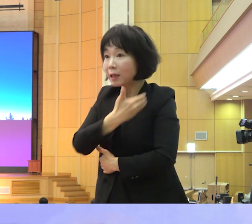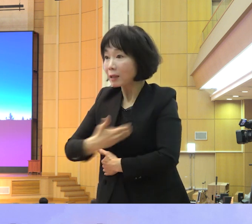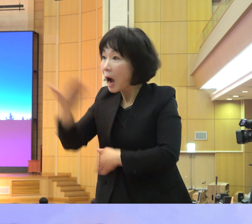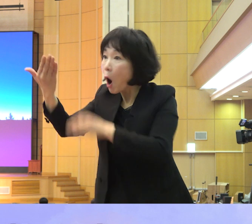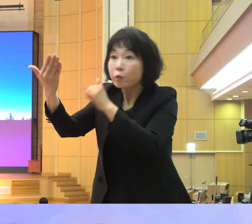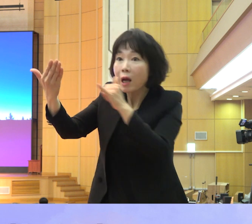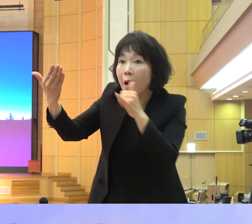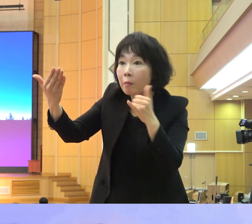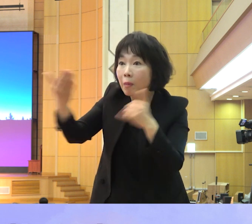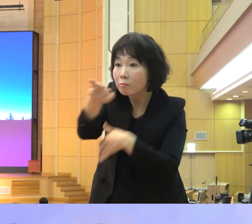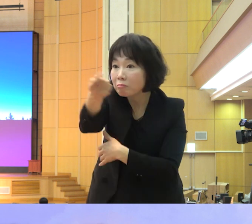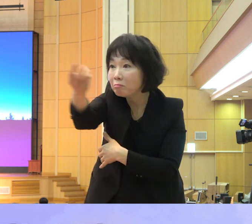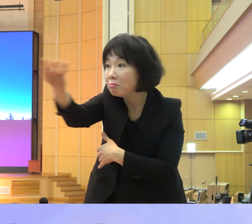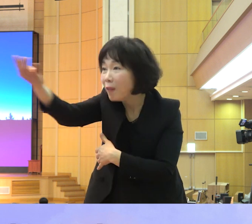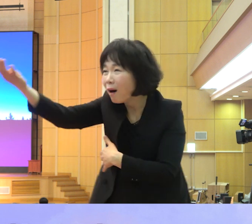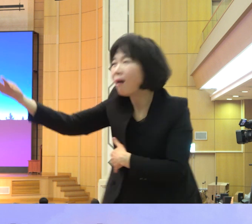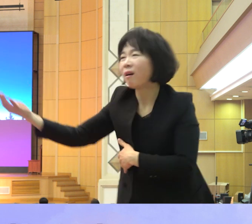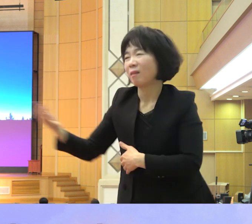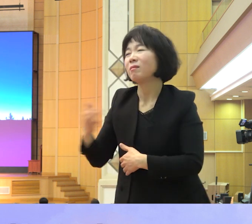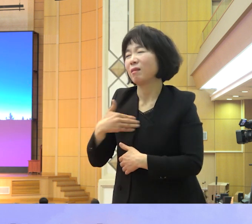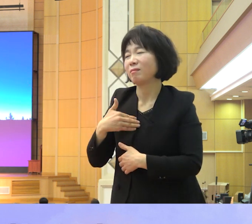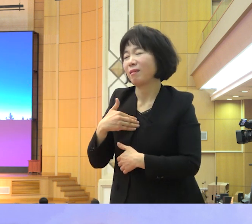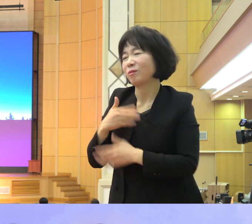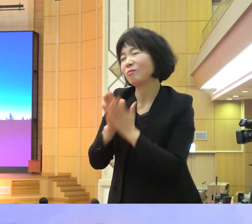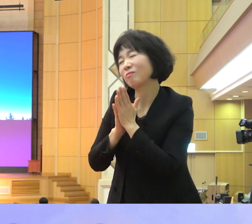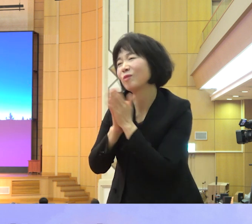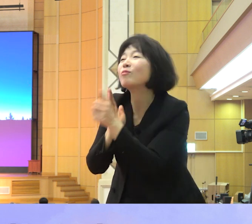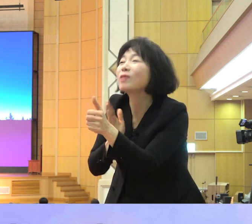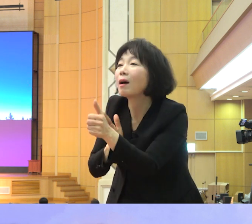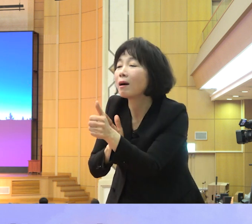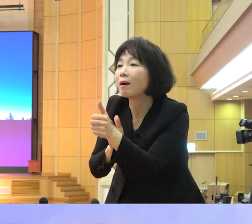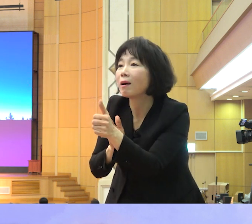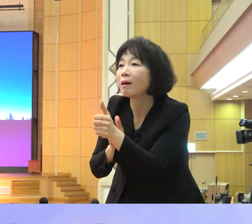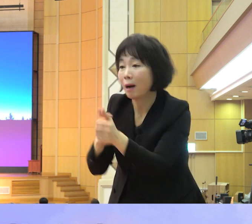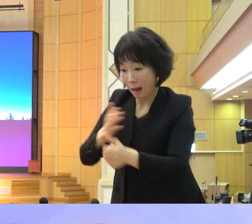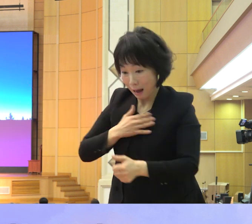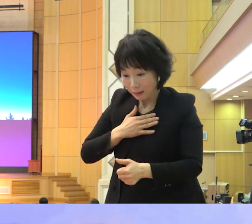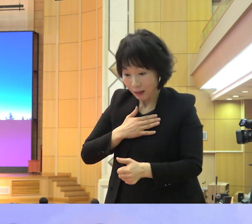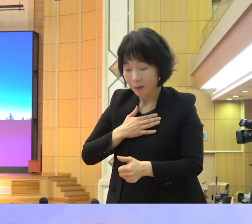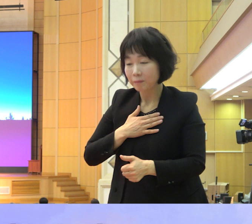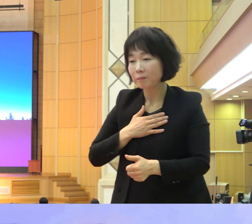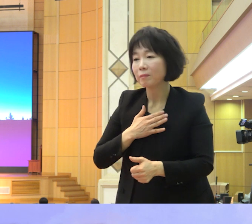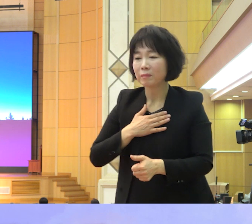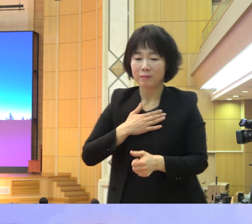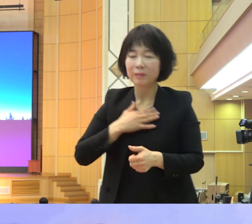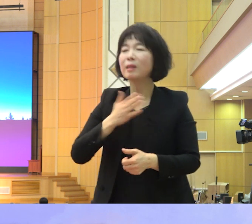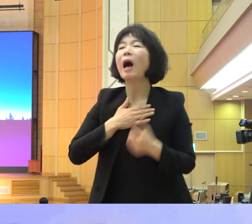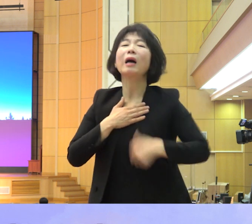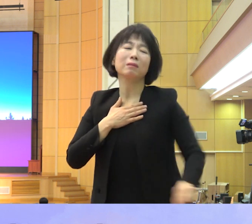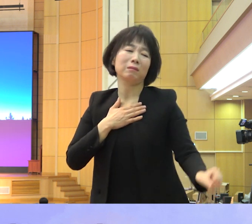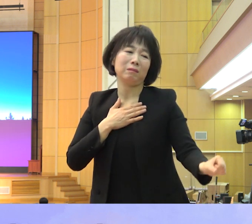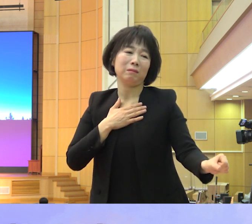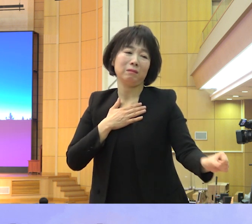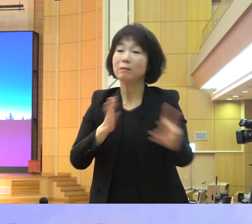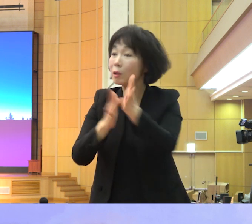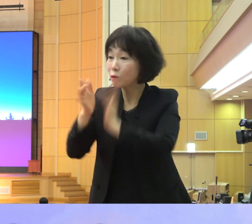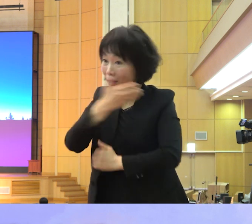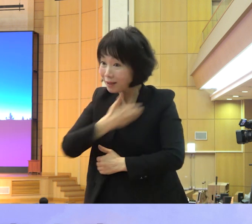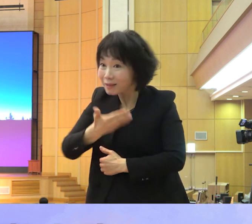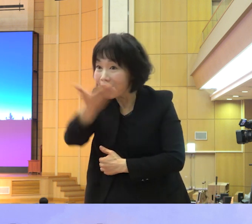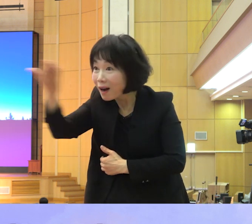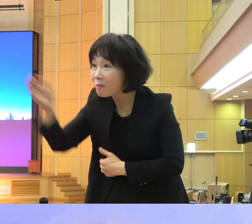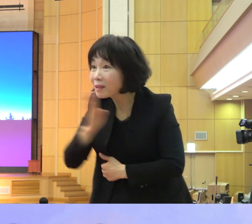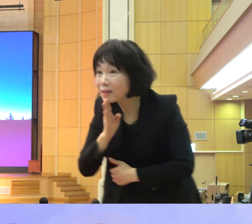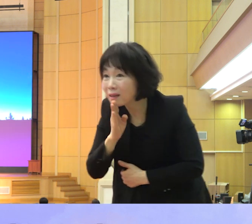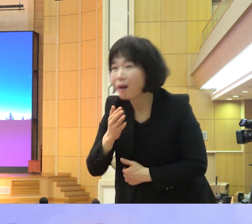가고 남아있는 9 제자들에게 말하기를, 당신들은 누구요? 우리는 예수님의 제자들이요. 그러면 그 선생의 그